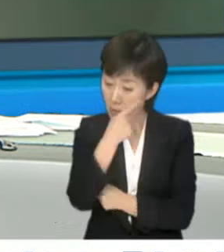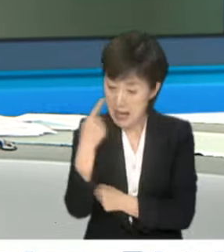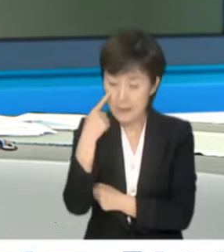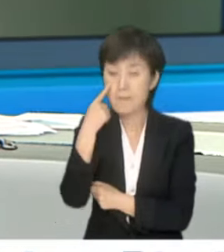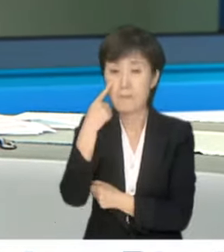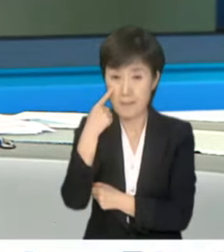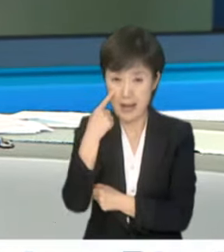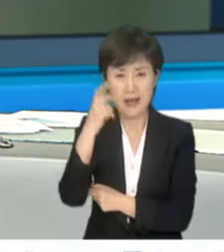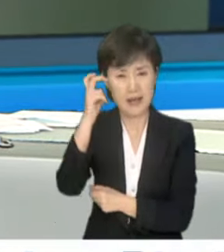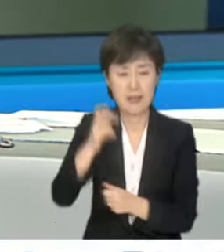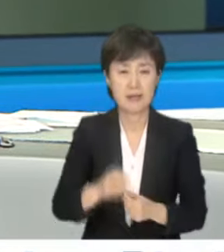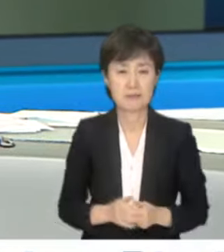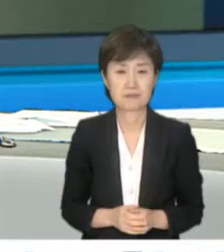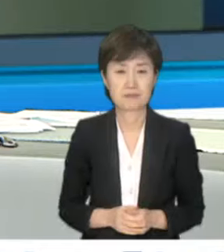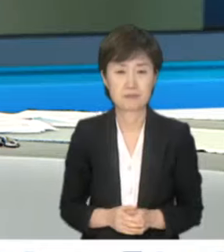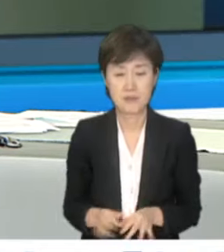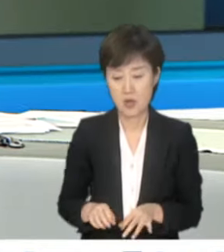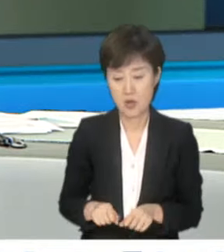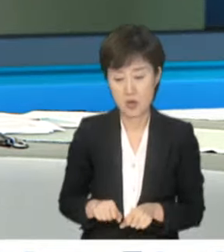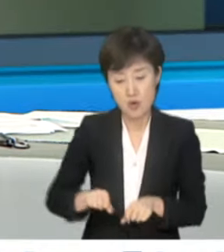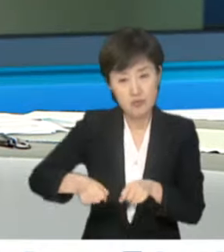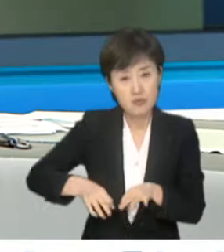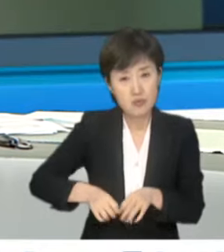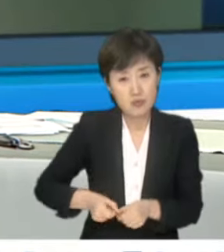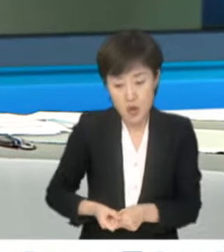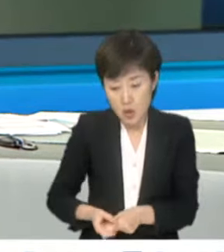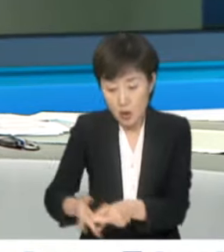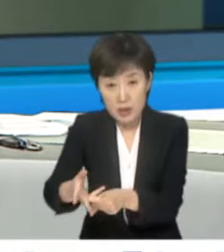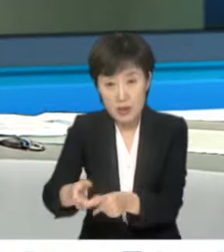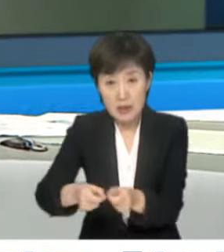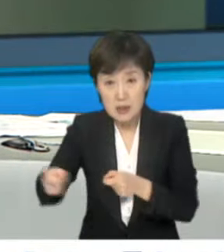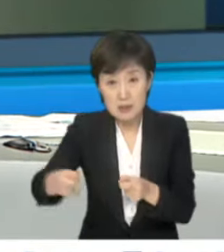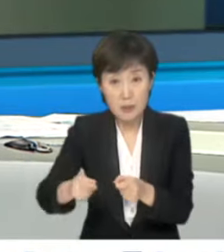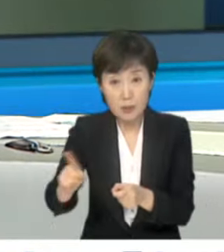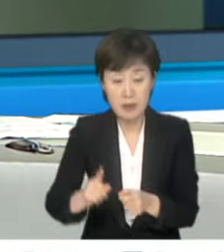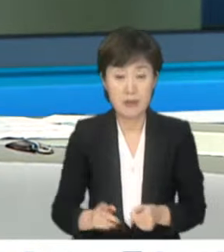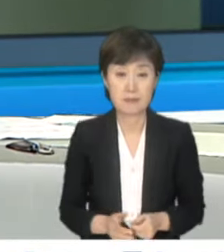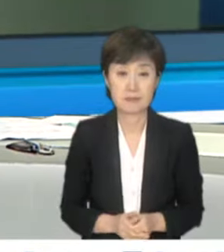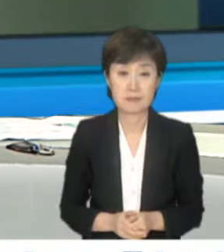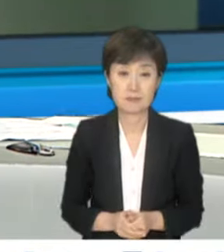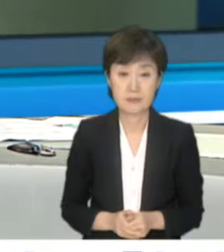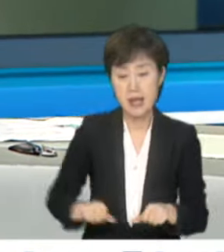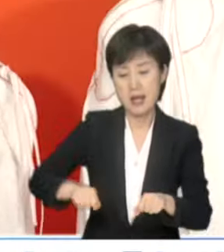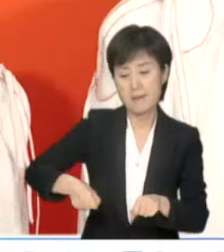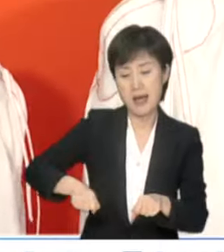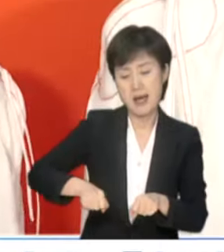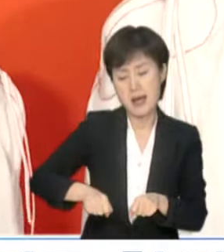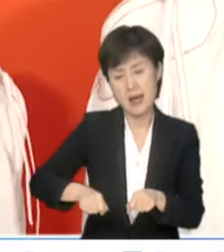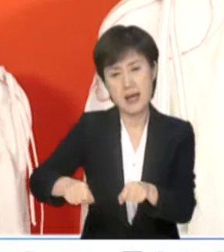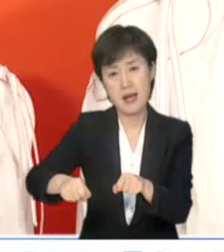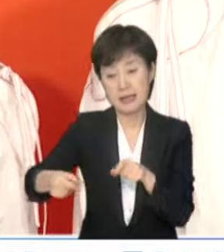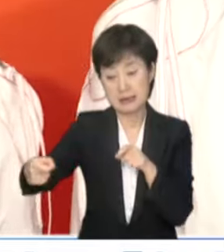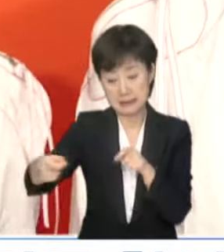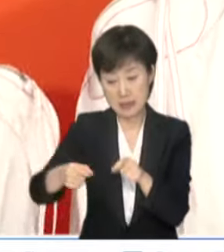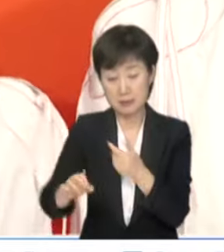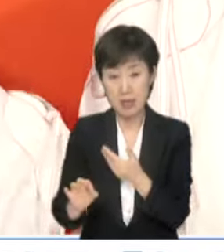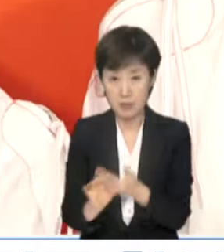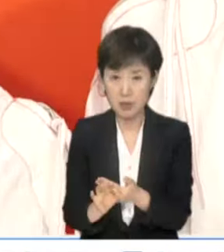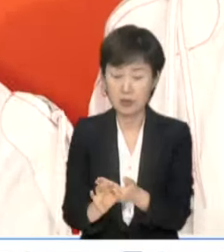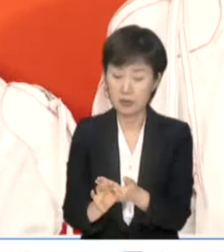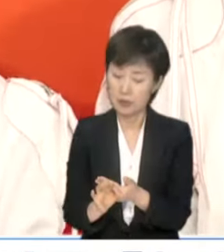것으로 전해지고 있는데 이동 거리의 경우는 향후 수사에 어떻게 좀 영향을 미칠까요? 이동 거리가 짧거나 하는 경우에는 사실 범죄에 참작할 동기가